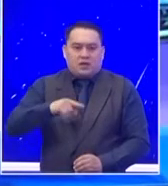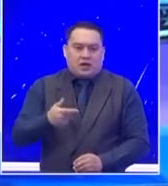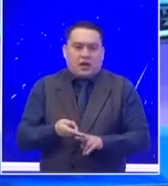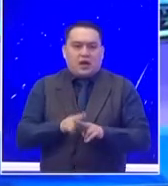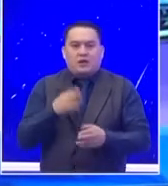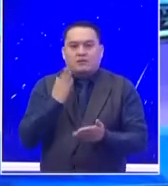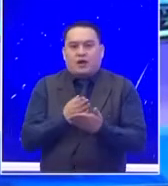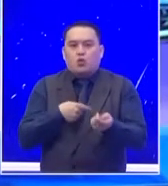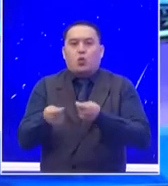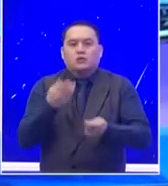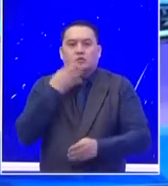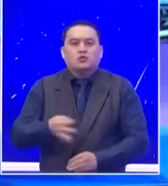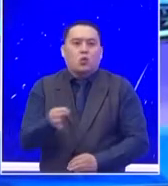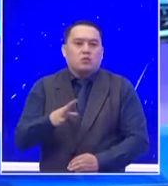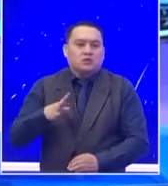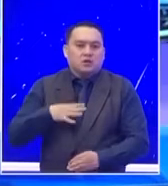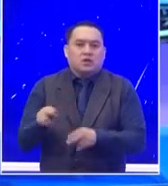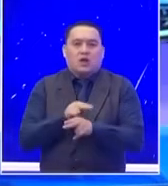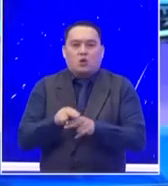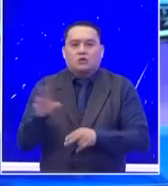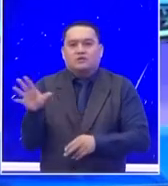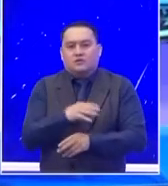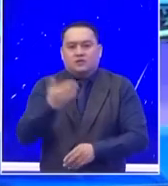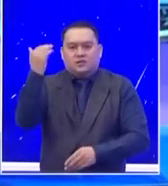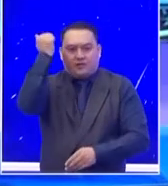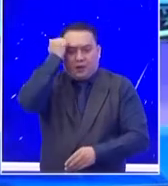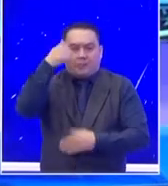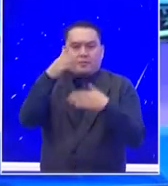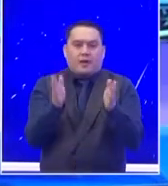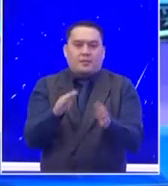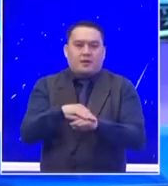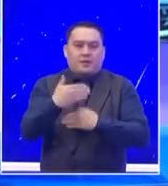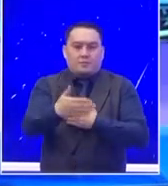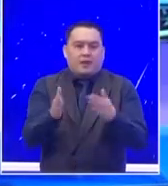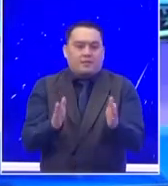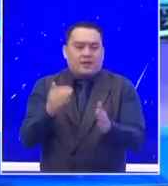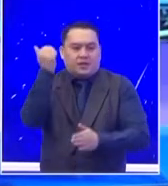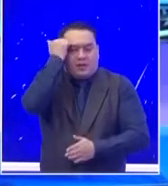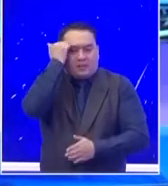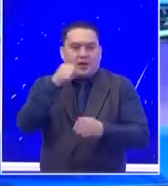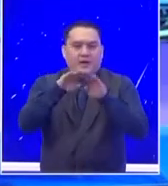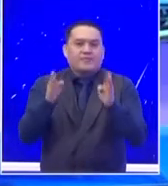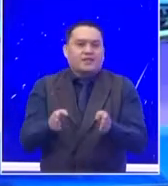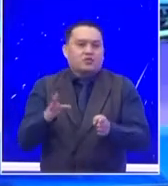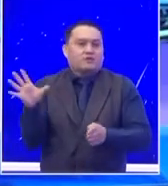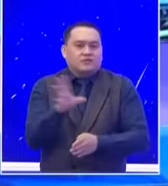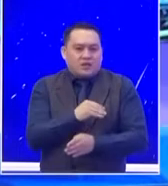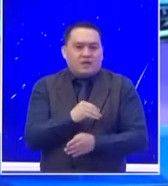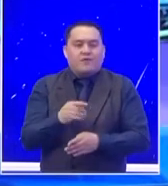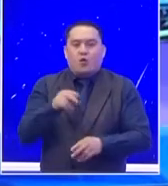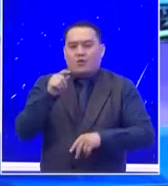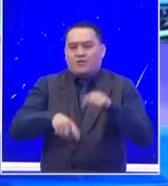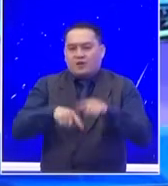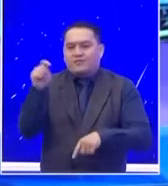$150 миллионов предусмотрено руководством Алматинской области на реконструкцию всех памятников, посвященные Великой Отечественной войне.